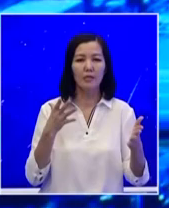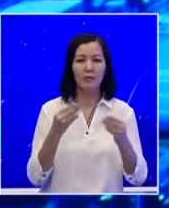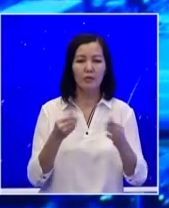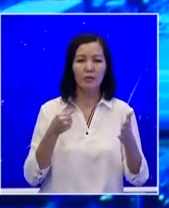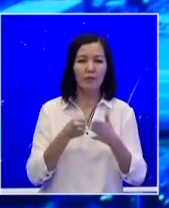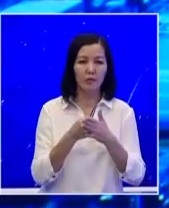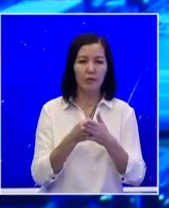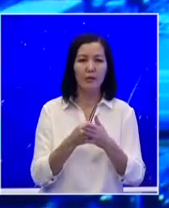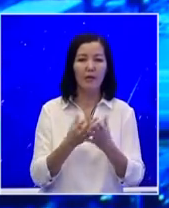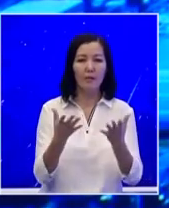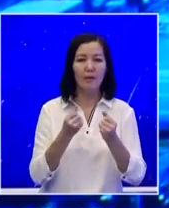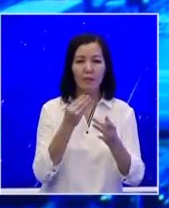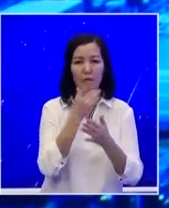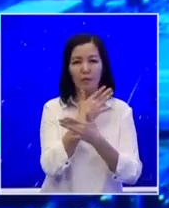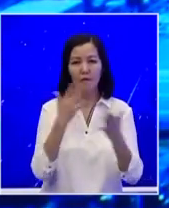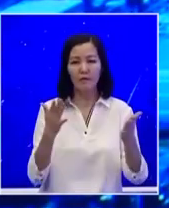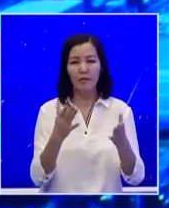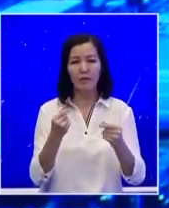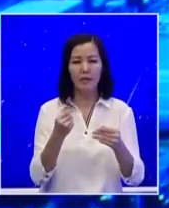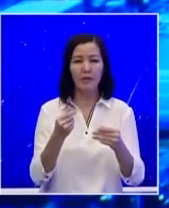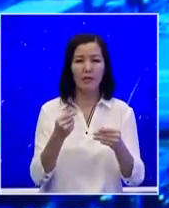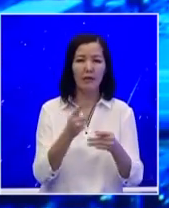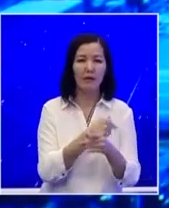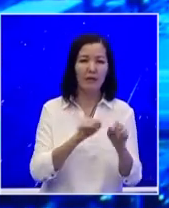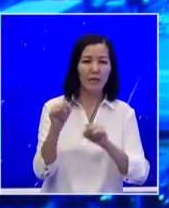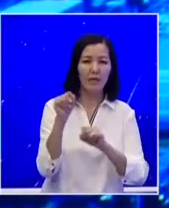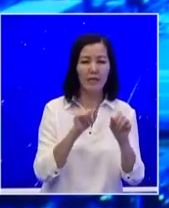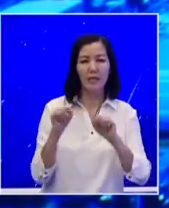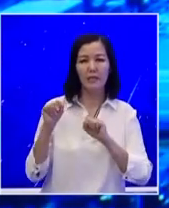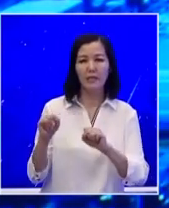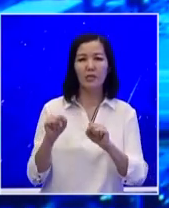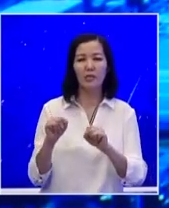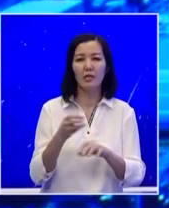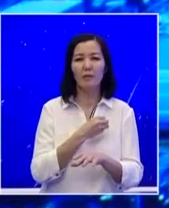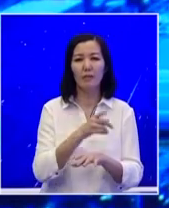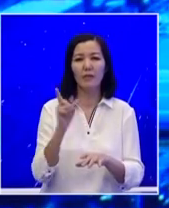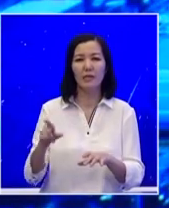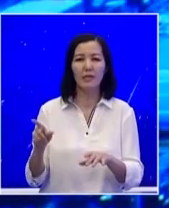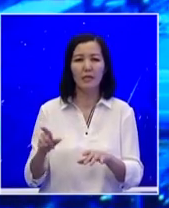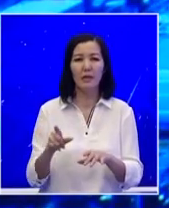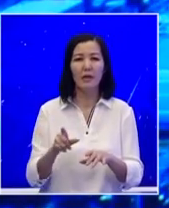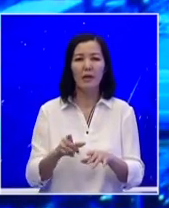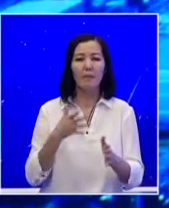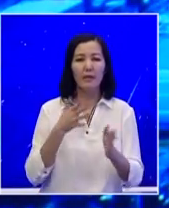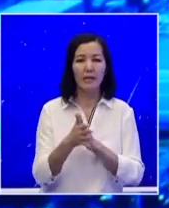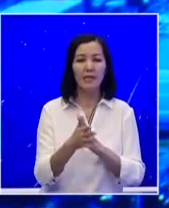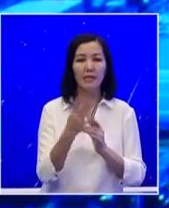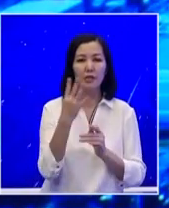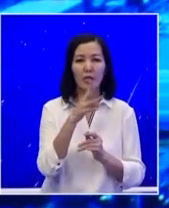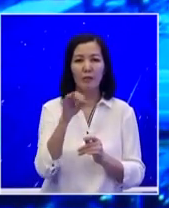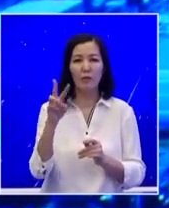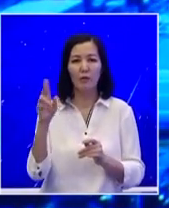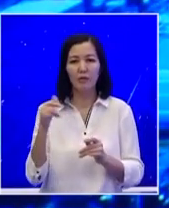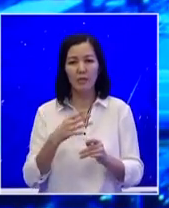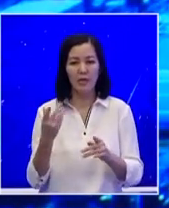день. На приобретение продуктов питания, средств гигиены и защиты меценаты, а также неравнодушные граждане потратили 4